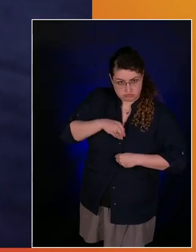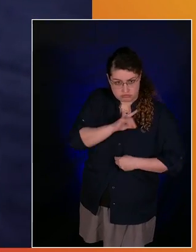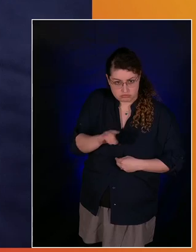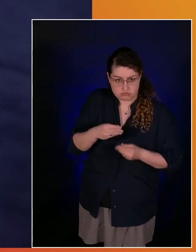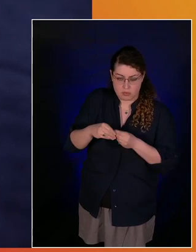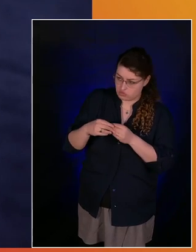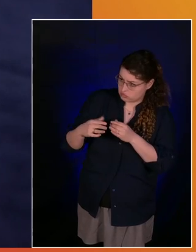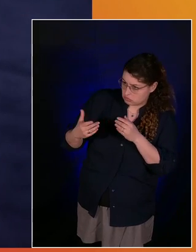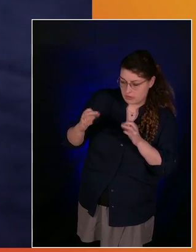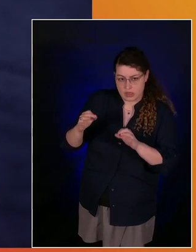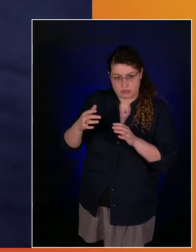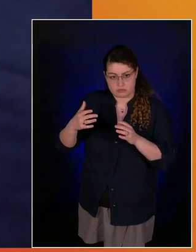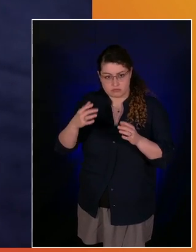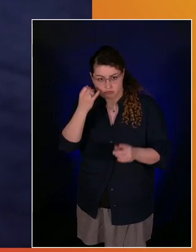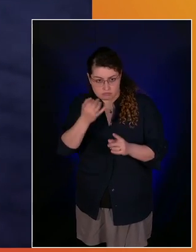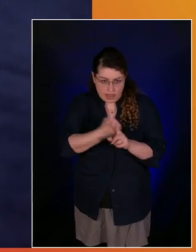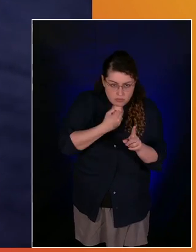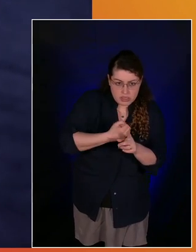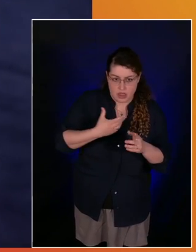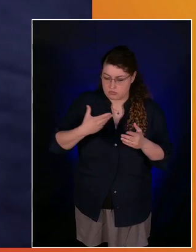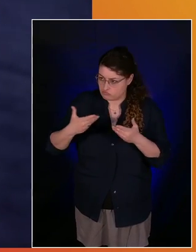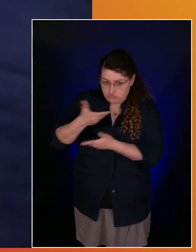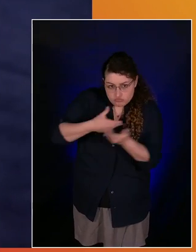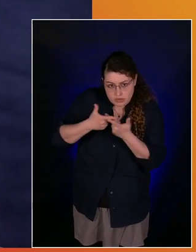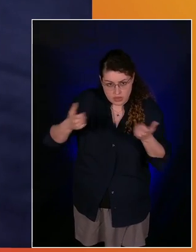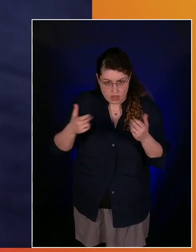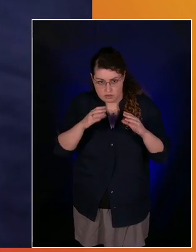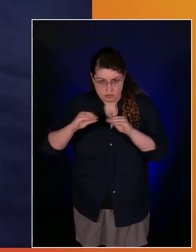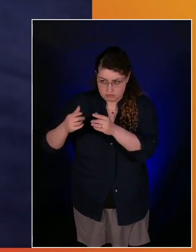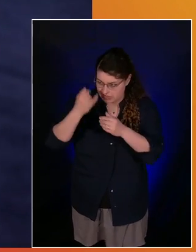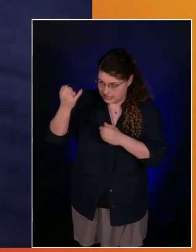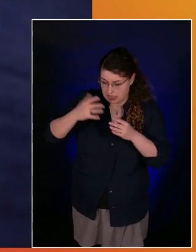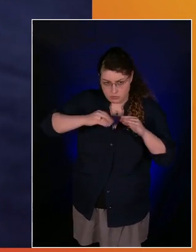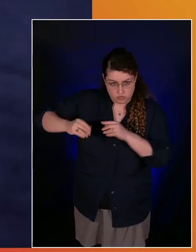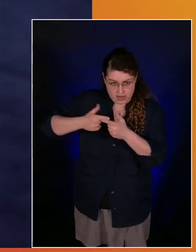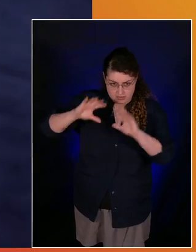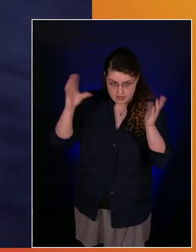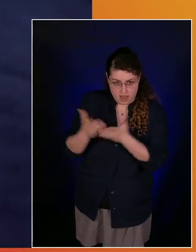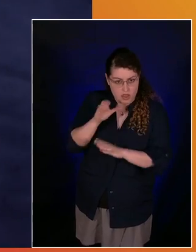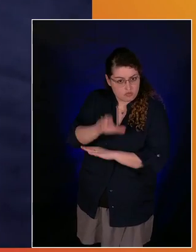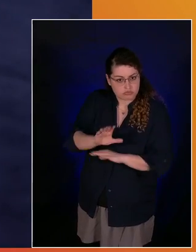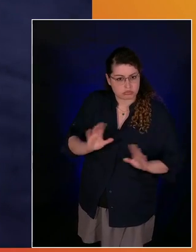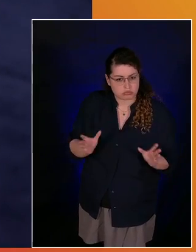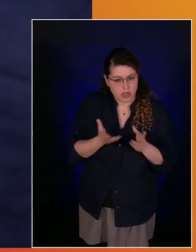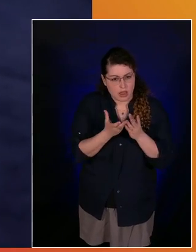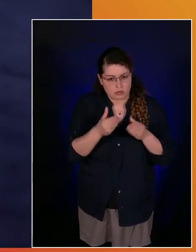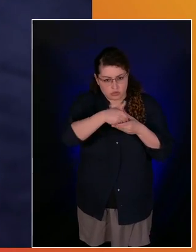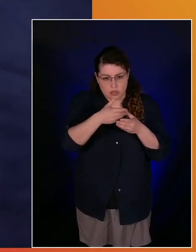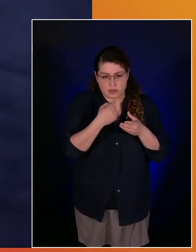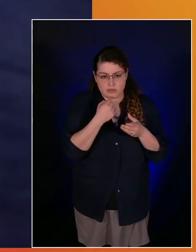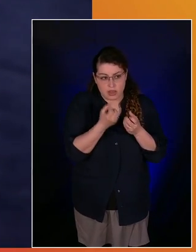de communication par la bataille culturelle par la formation syndicale et l'éducation populaire donc ça inclut pas mal de